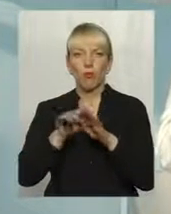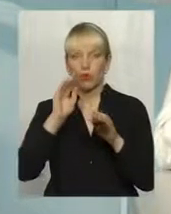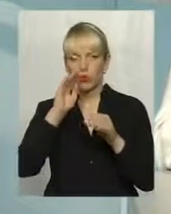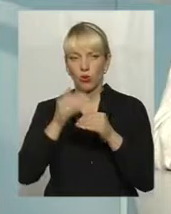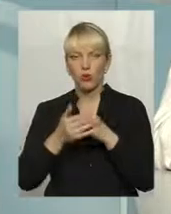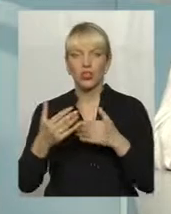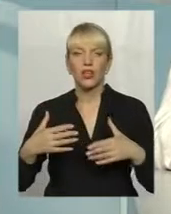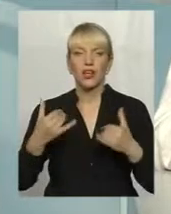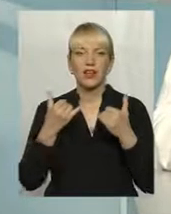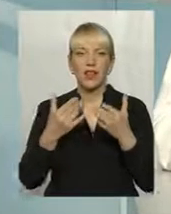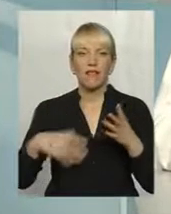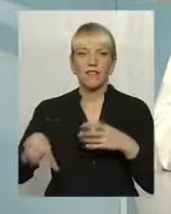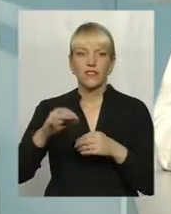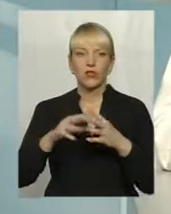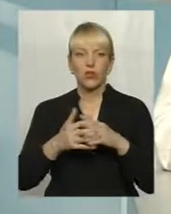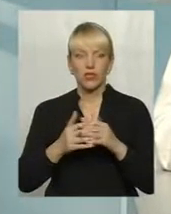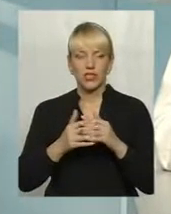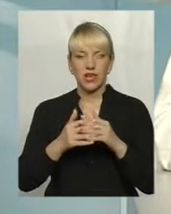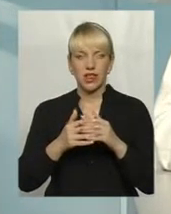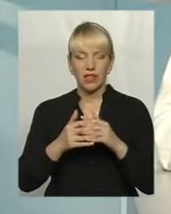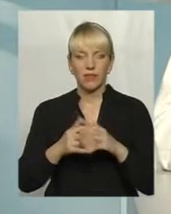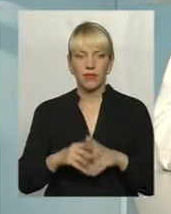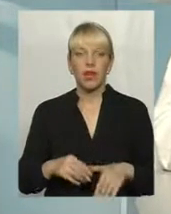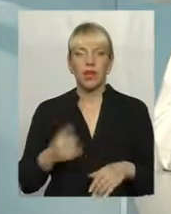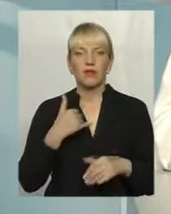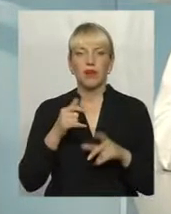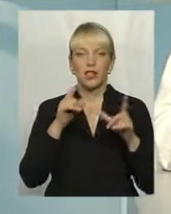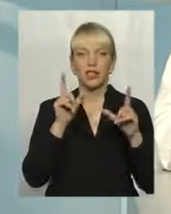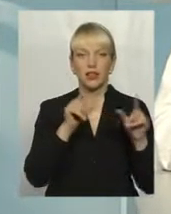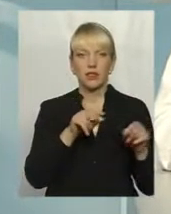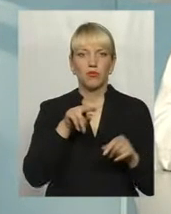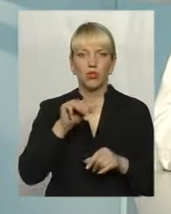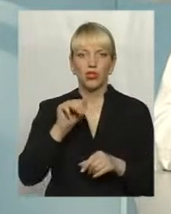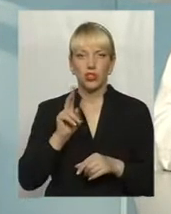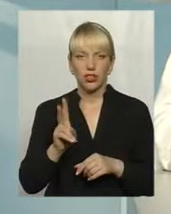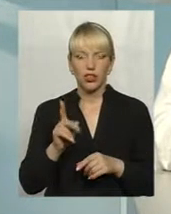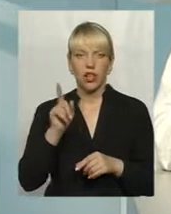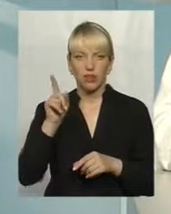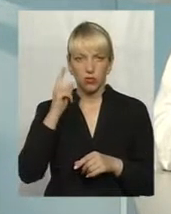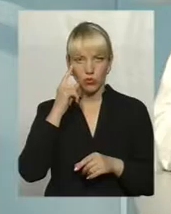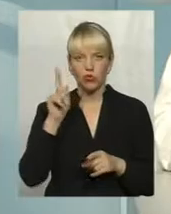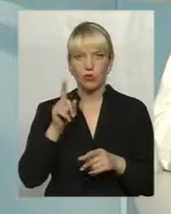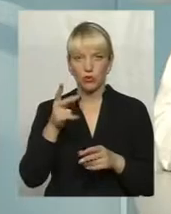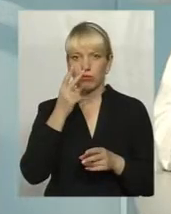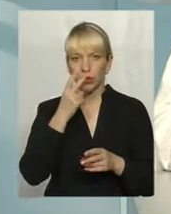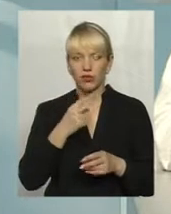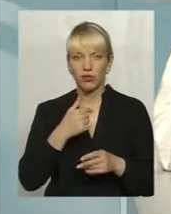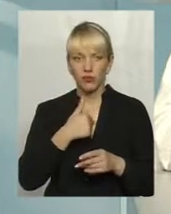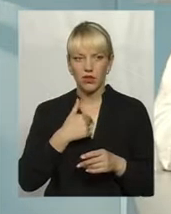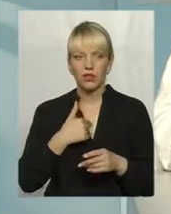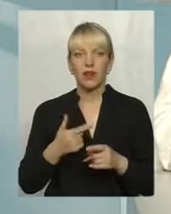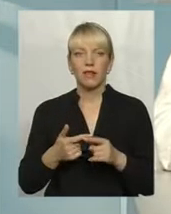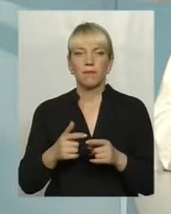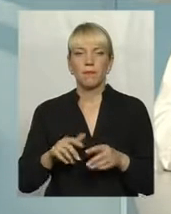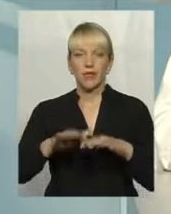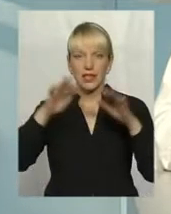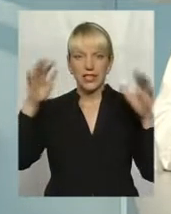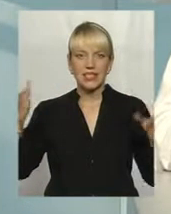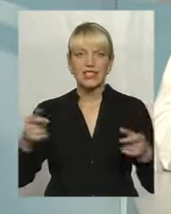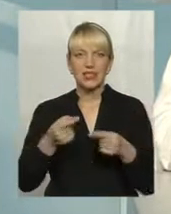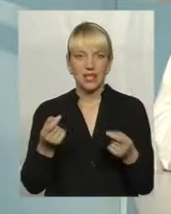Після того він мені говорить, а тепер їдемо на тік. Ми їдемо на тік, на току, думаєте, він мені показує великі бурти зерна, він